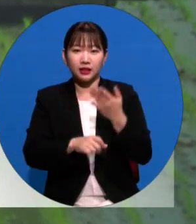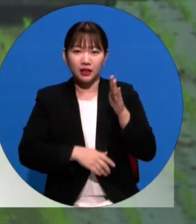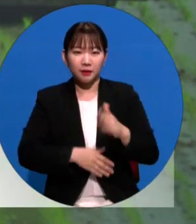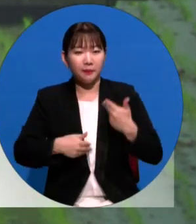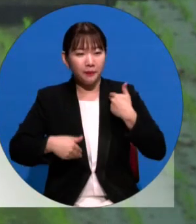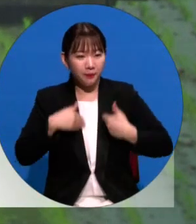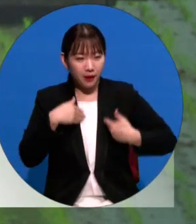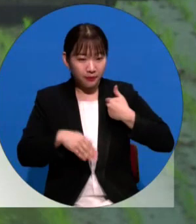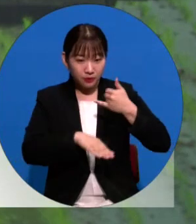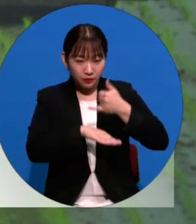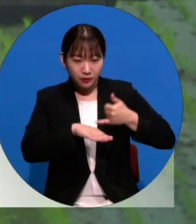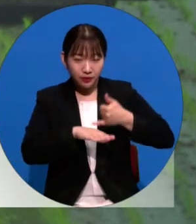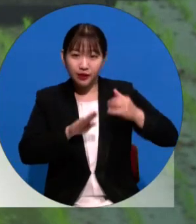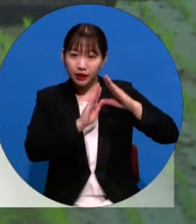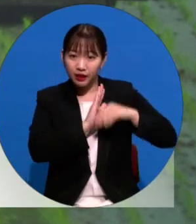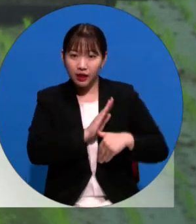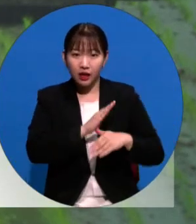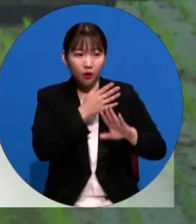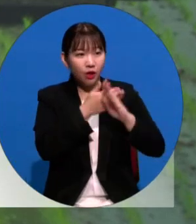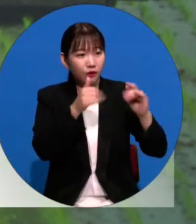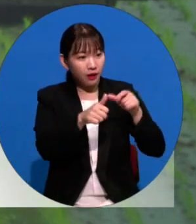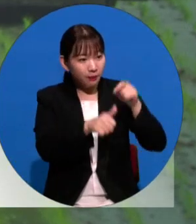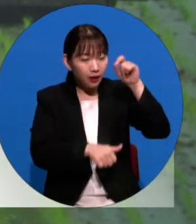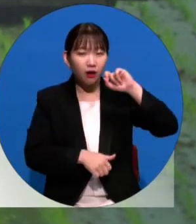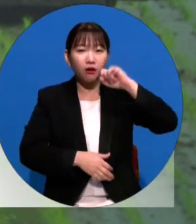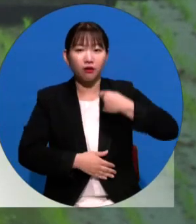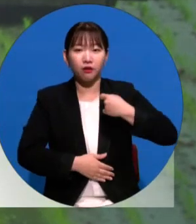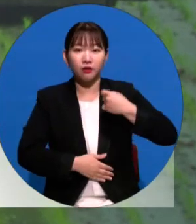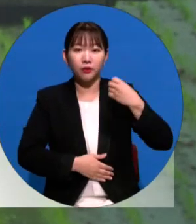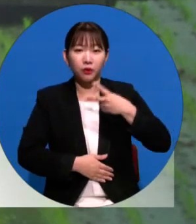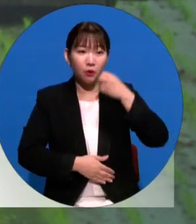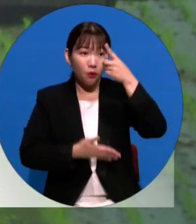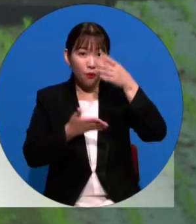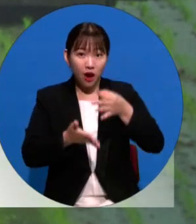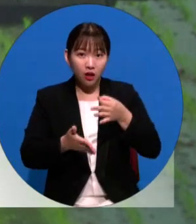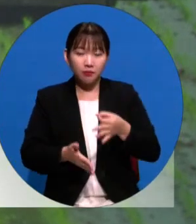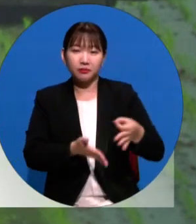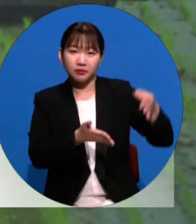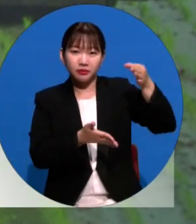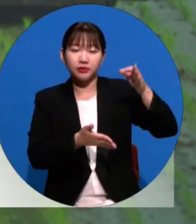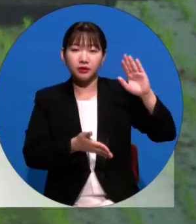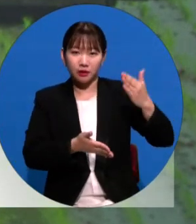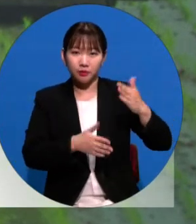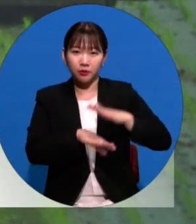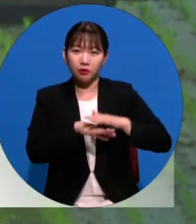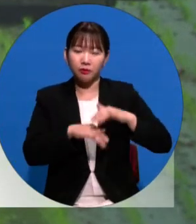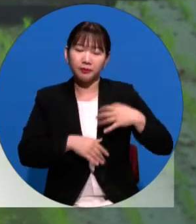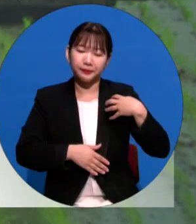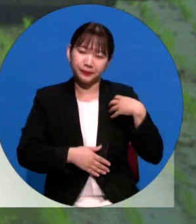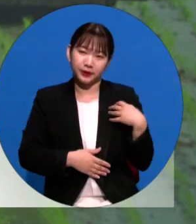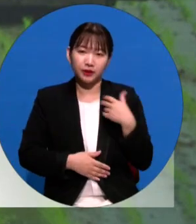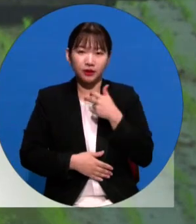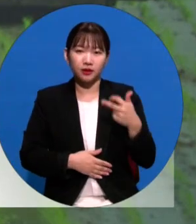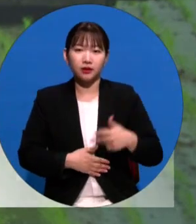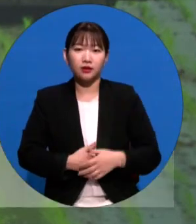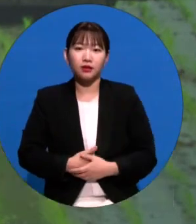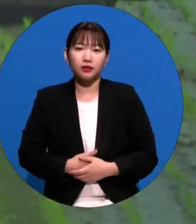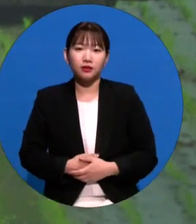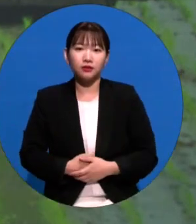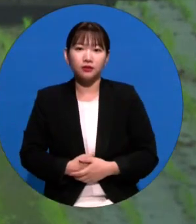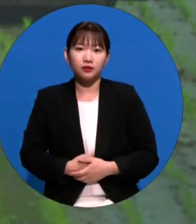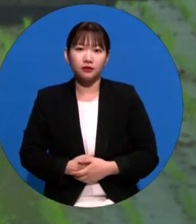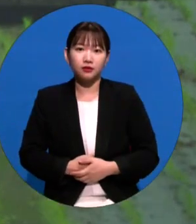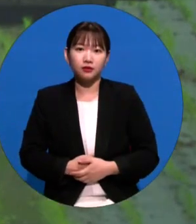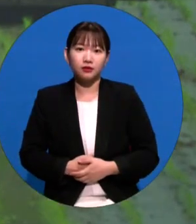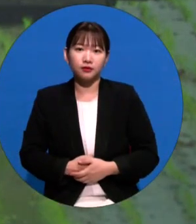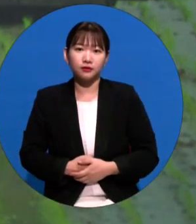바쁜 영농철에는 외국인 인력마저 구하기가 어렵고 임금도 크게 오르면서 농민들의 부담이 커지고 있습니다. 안준호